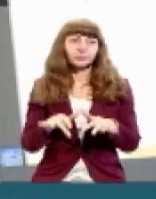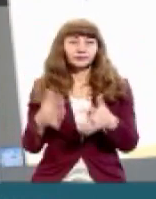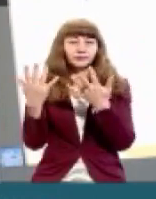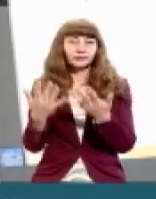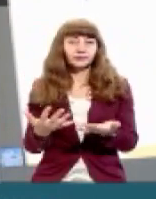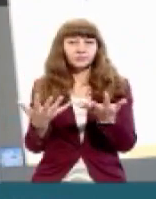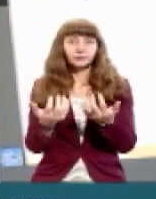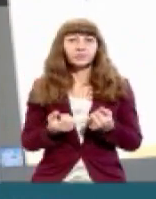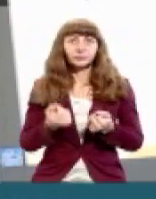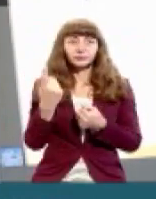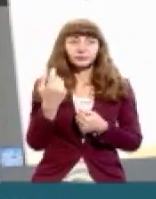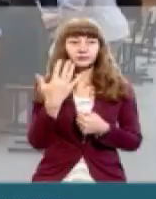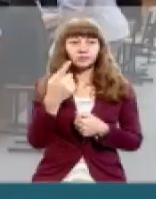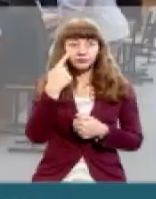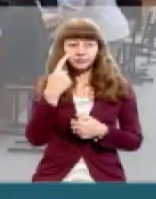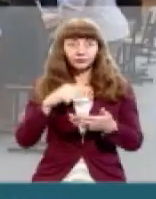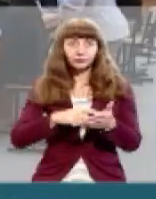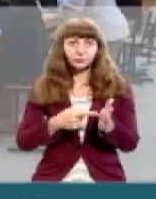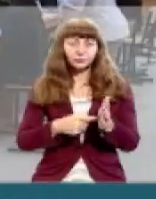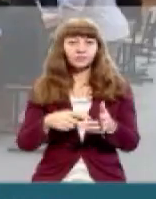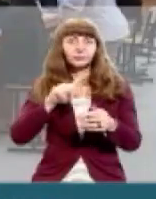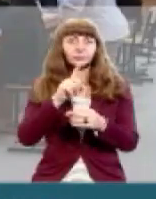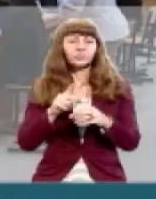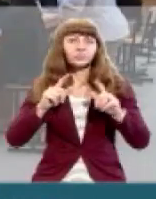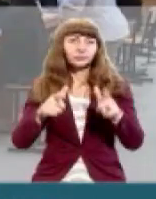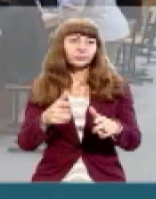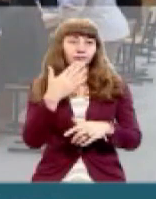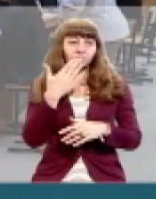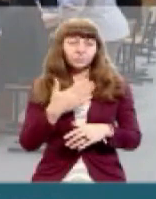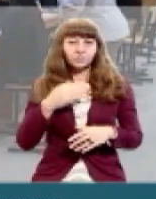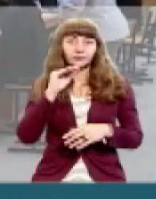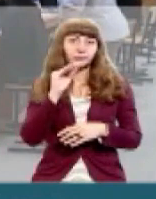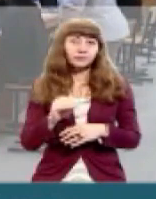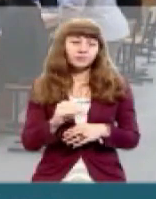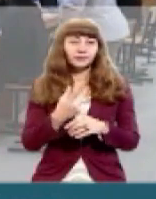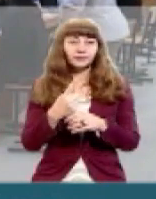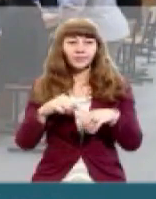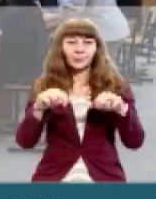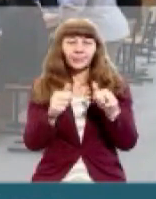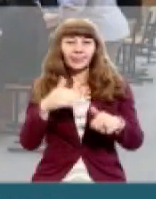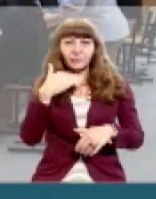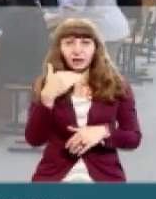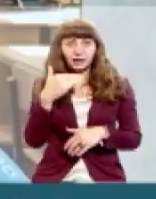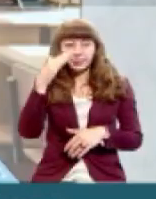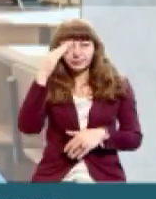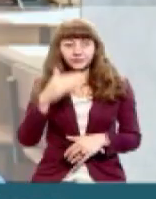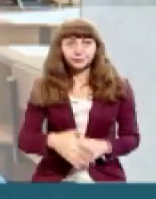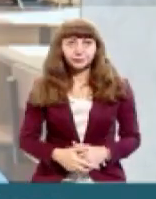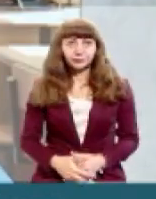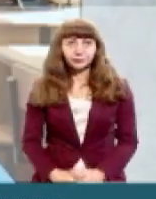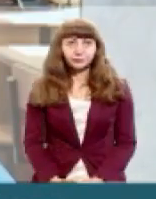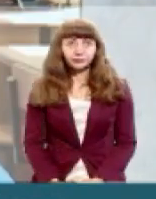математика пәндерінен 105 балл еншілеген. Ендігі мақсаты осы бейімділік пәндер бойынша өзі қалаған мамандыққа түсу, дейді талапкер.